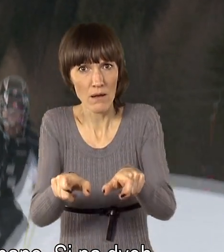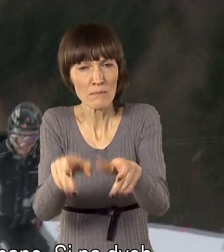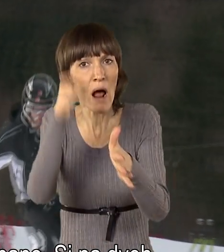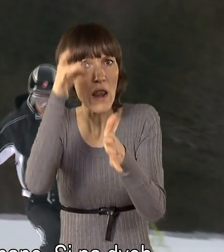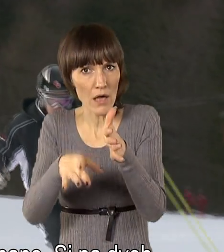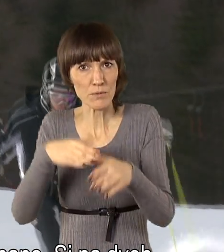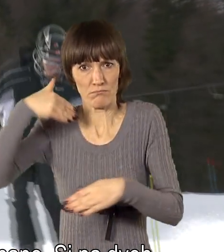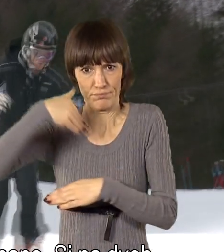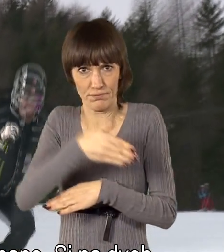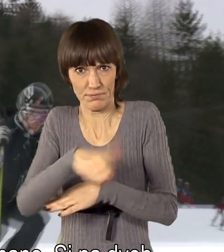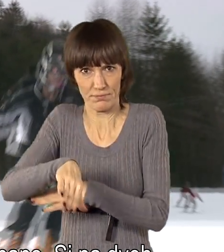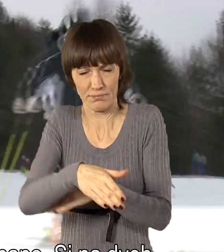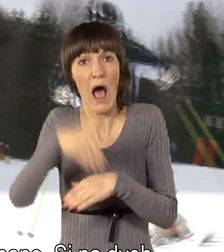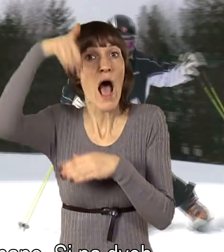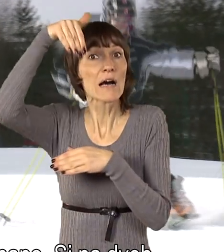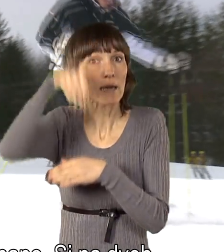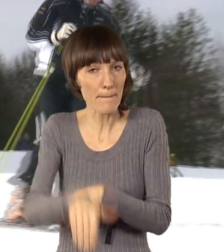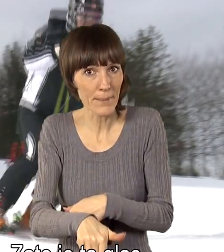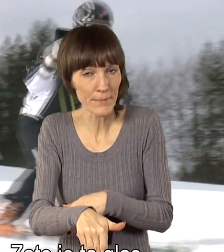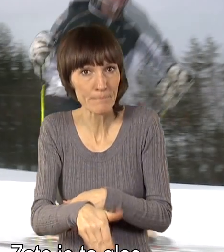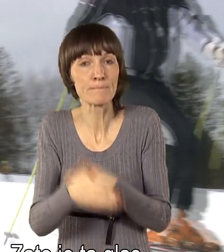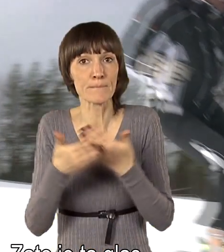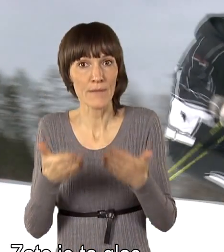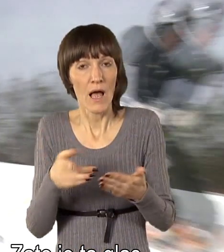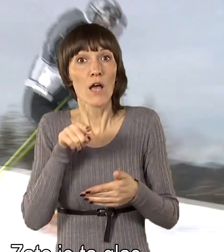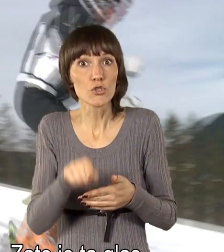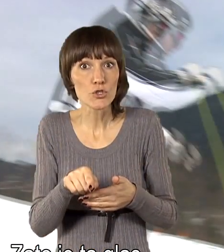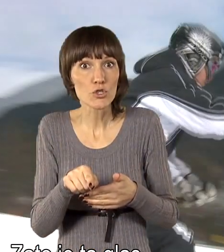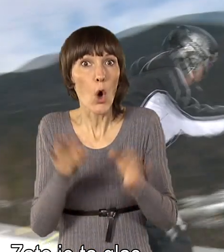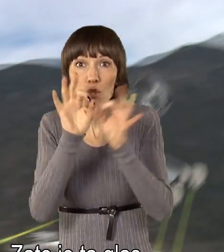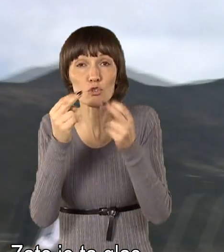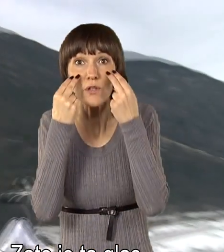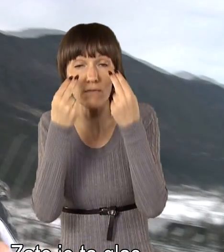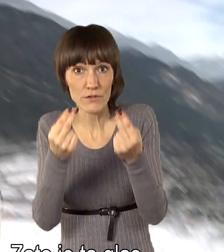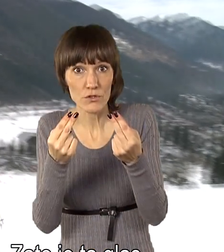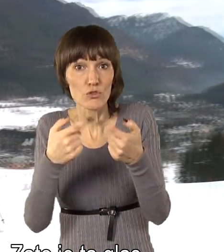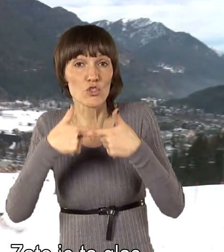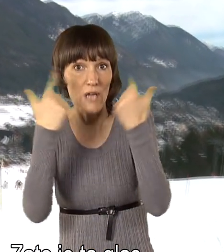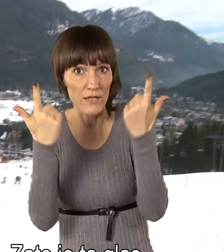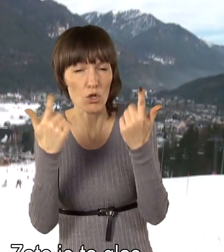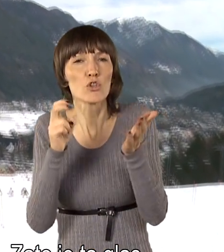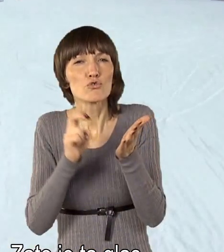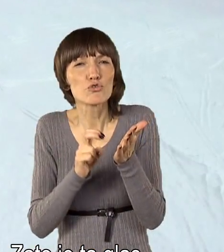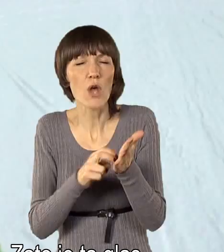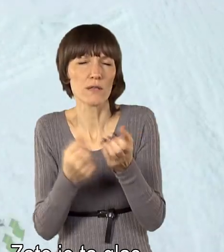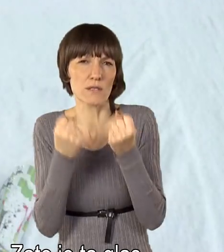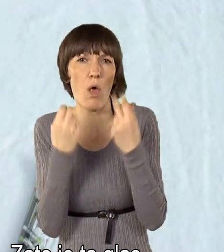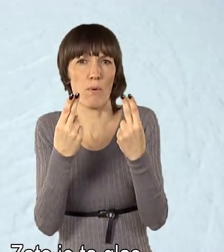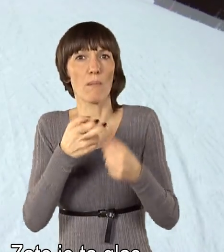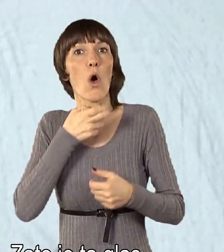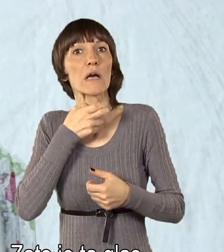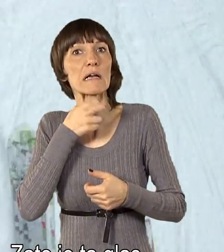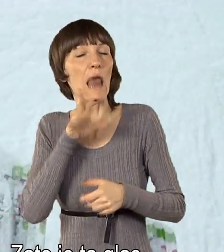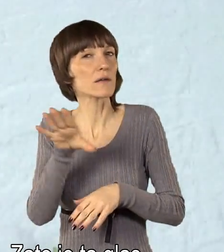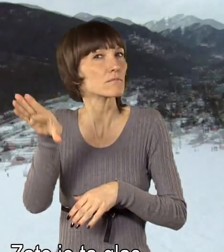deskah, na katerih se spustiš dol po hribu, praktično. In jasno, nič ne vidiš, tako da je ta glas še toliko